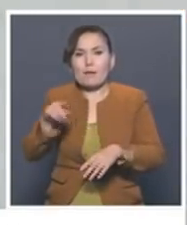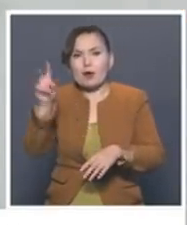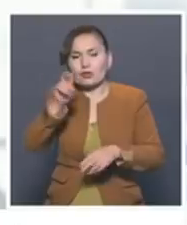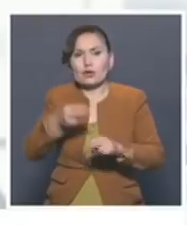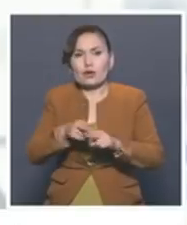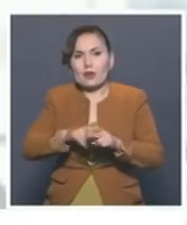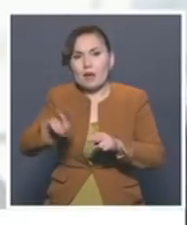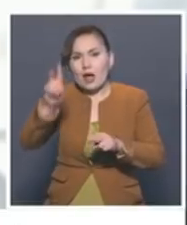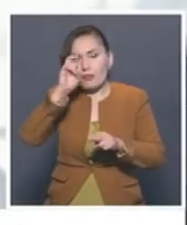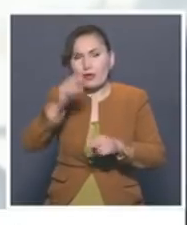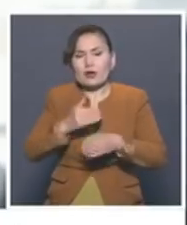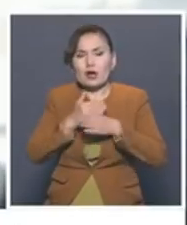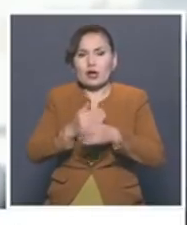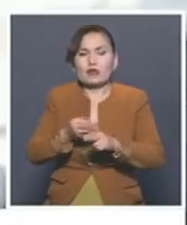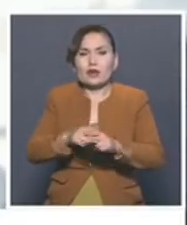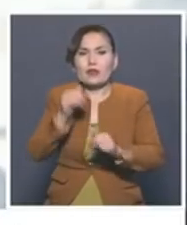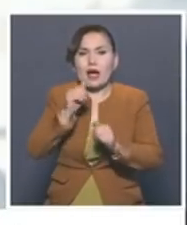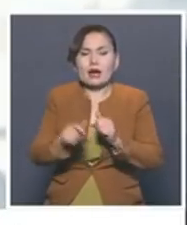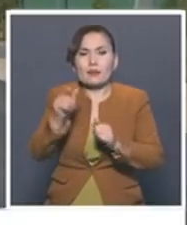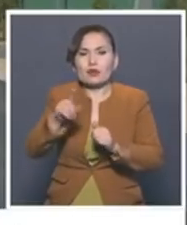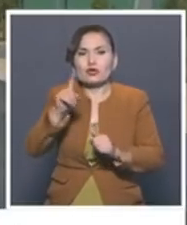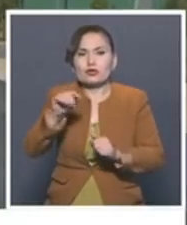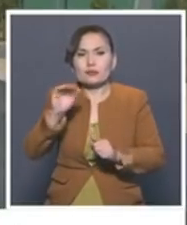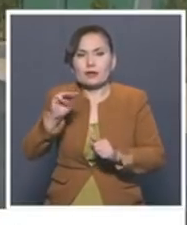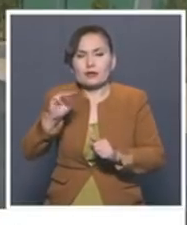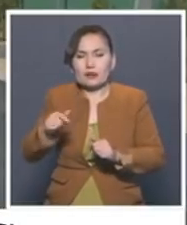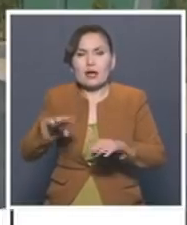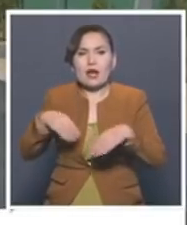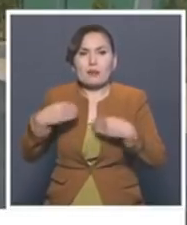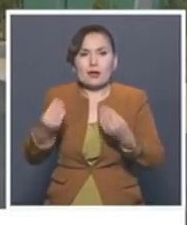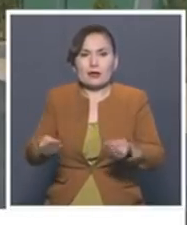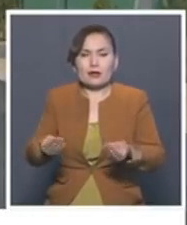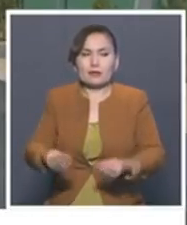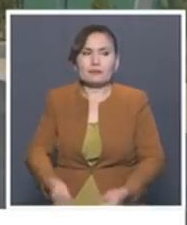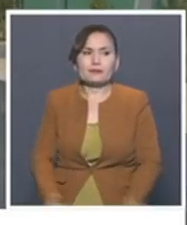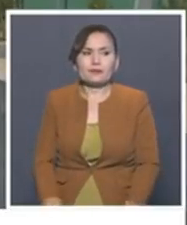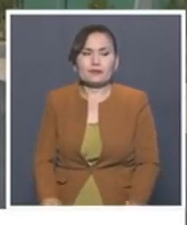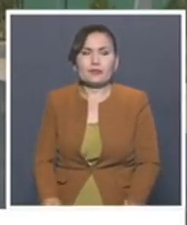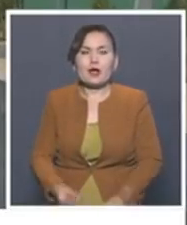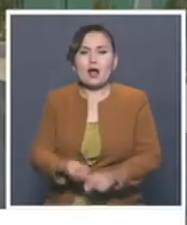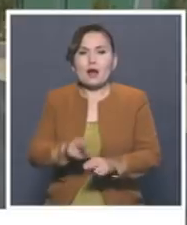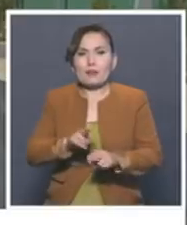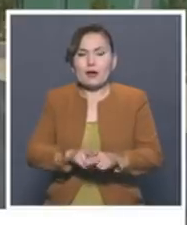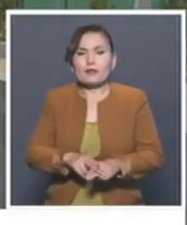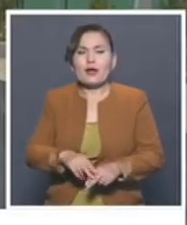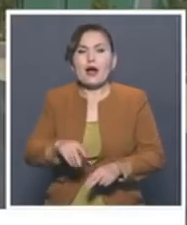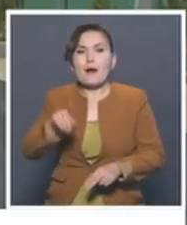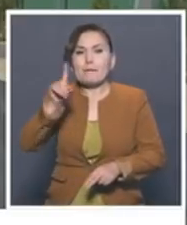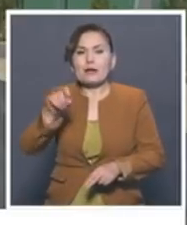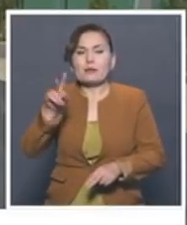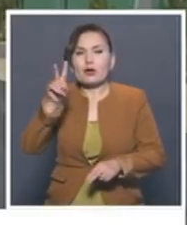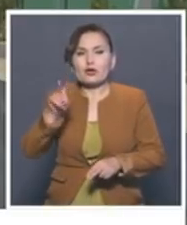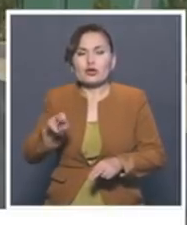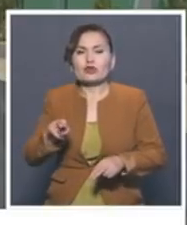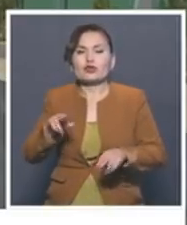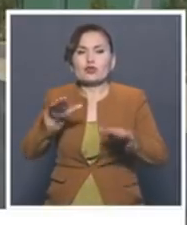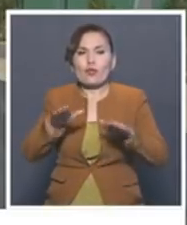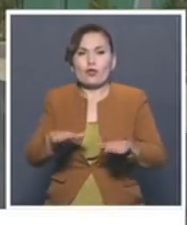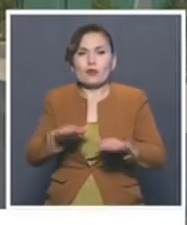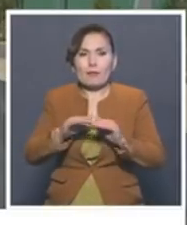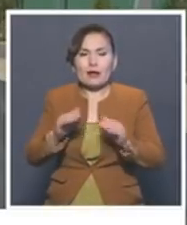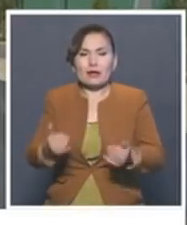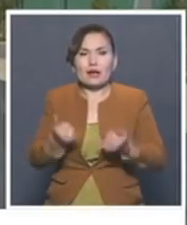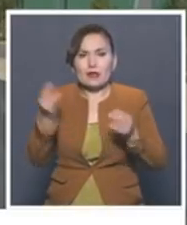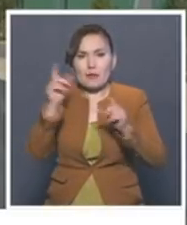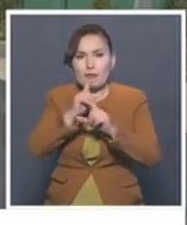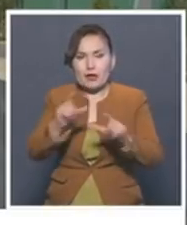резервінен әр тұрғынға 100 мың теңгеден берілді. Қарамақсар жағында 1200 мектеп, 280 балабақша,